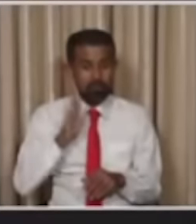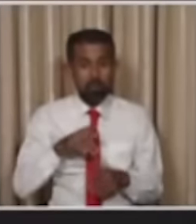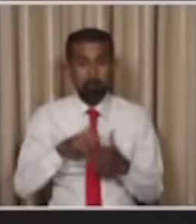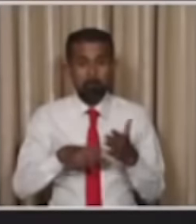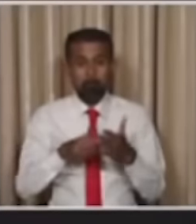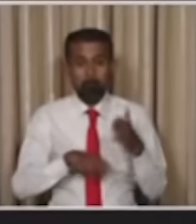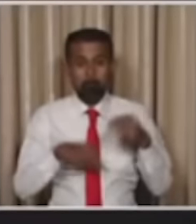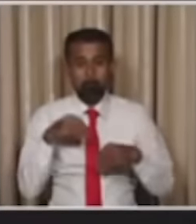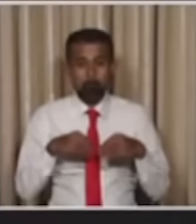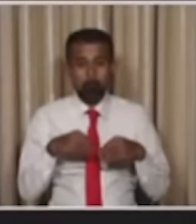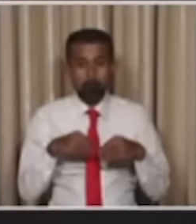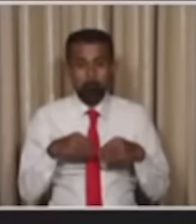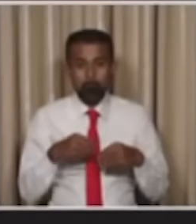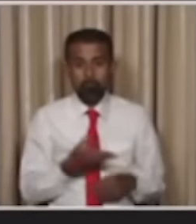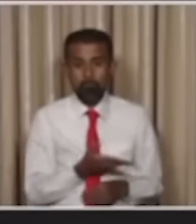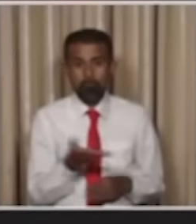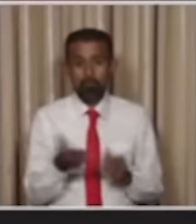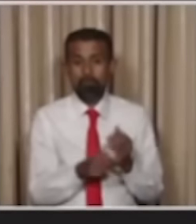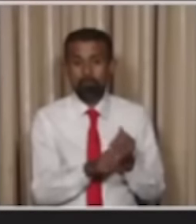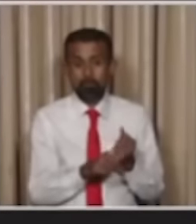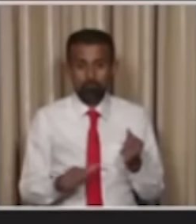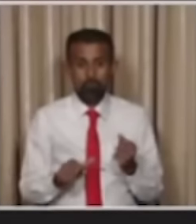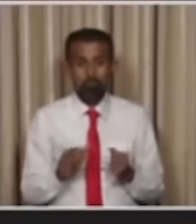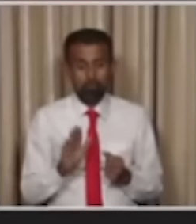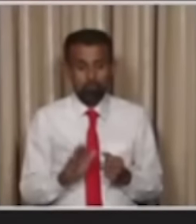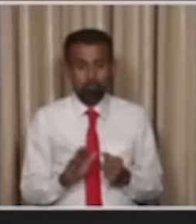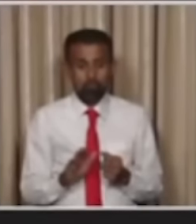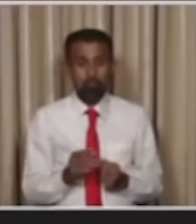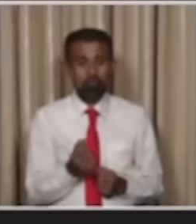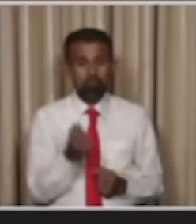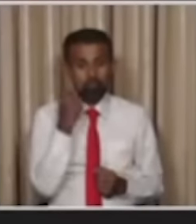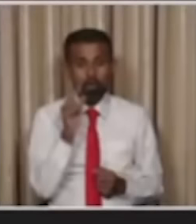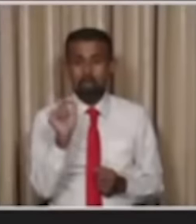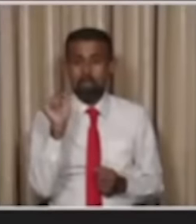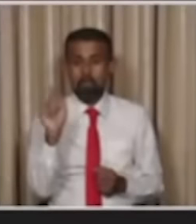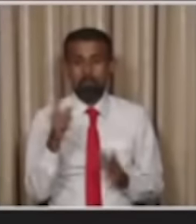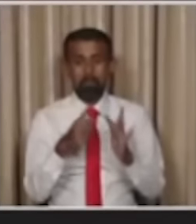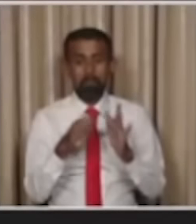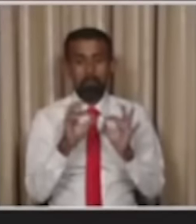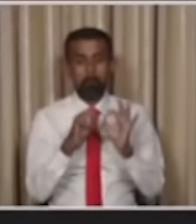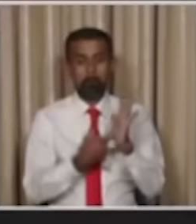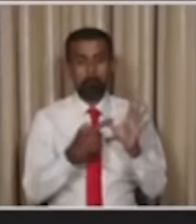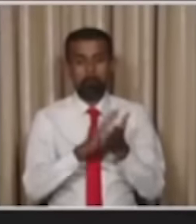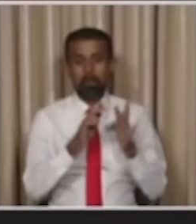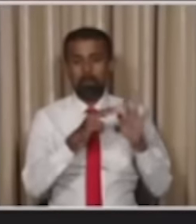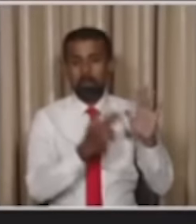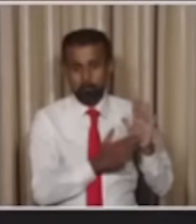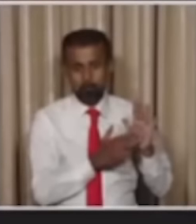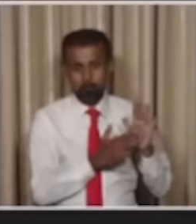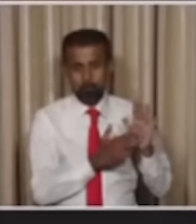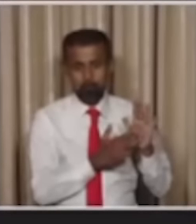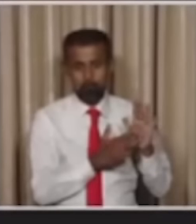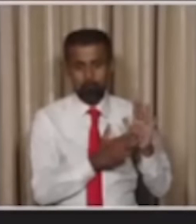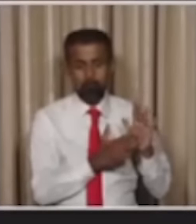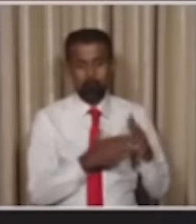මහමැතිවරණේ මේ උත්තරීතර සභාව නියෝජනය කළ යුතුයයි යෝජනා කළ නම තමයි ඉබ්‍රහීම්. හැබැයි ගරු සභාපතිතුමියනි,